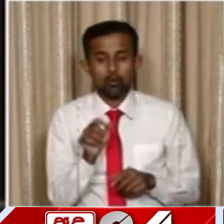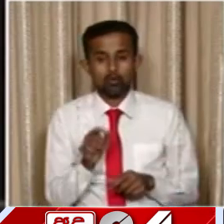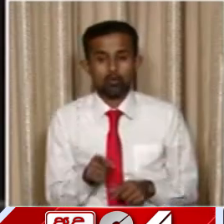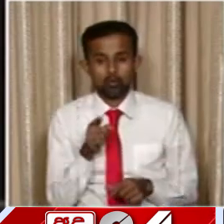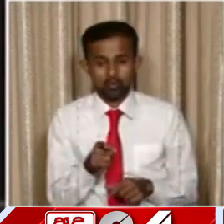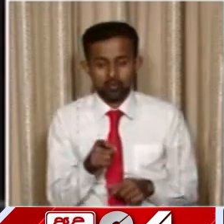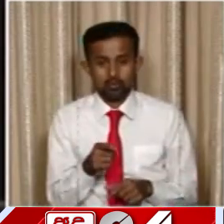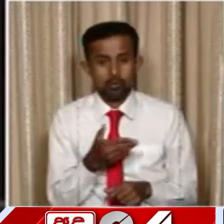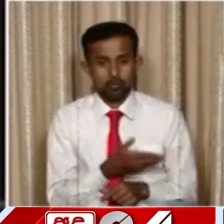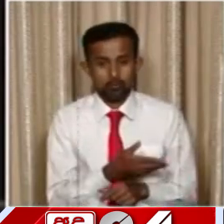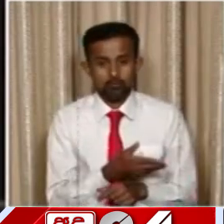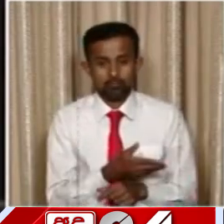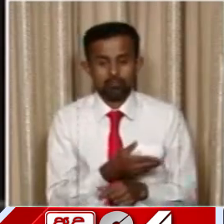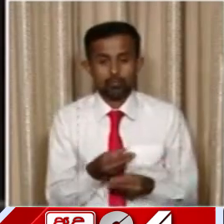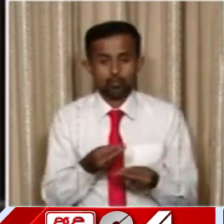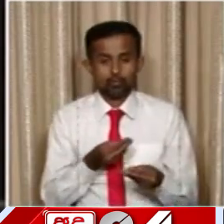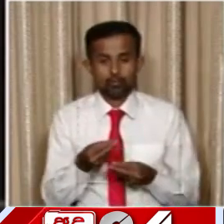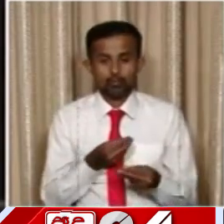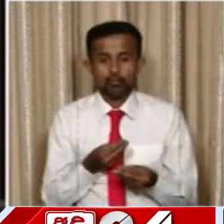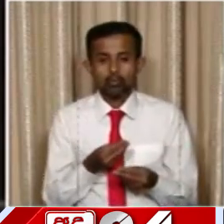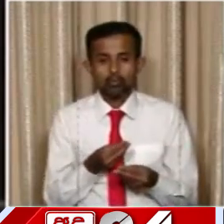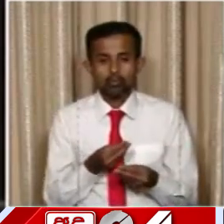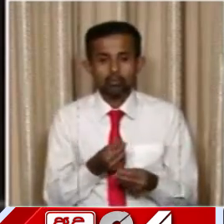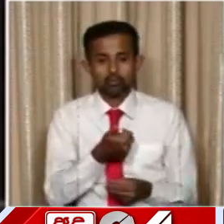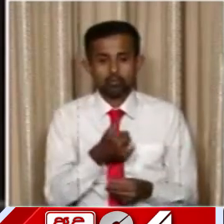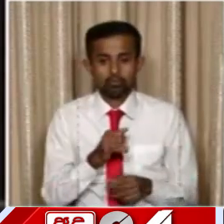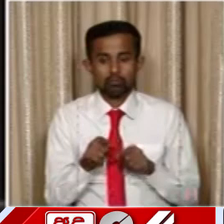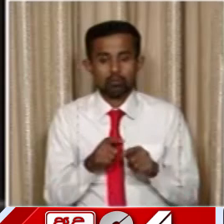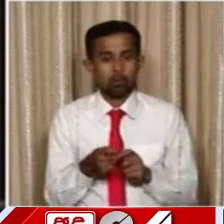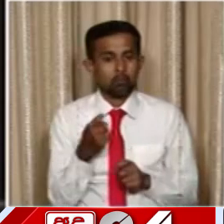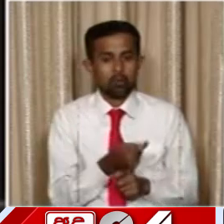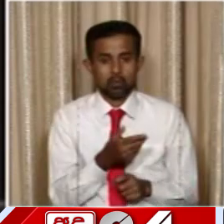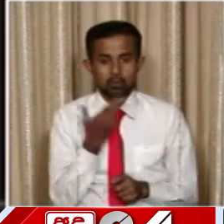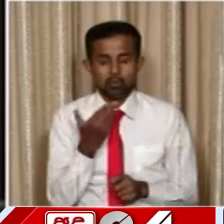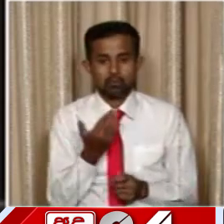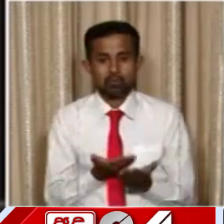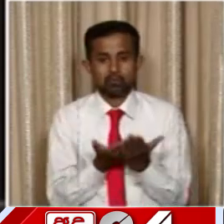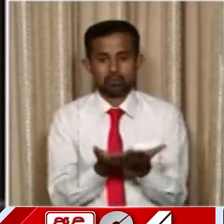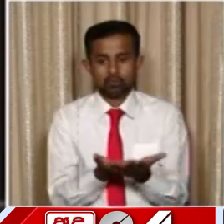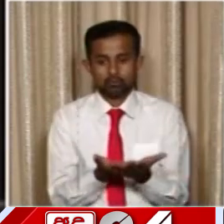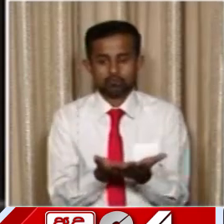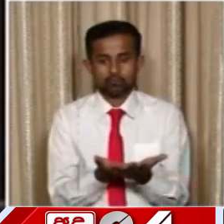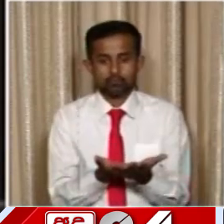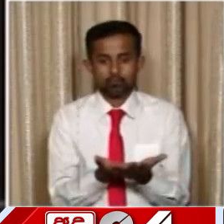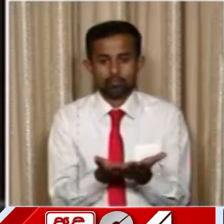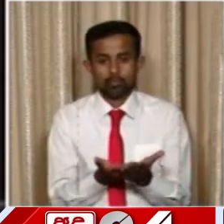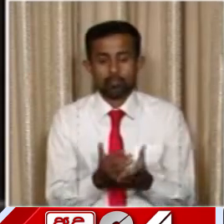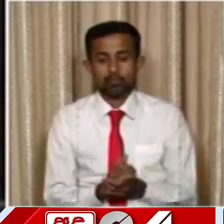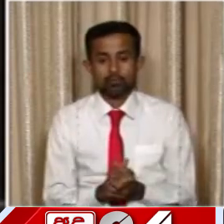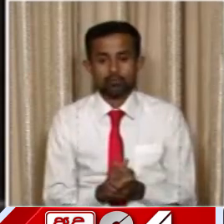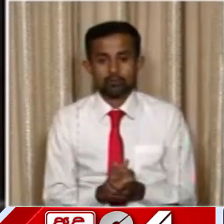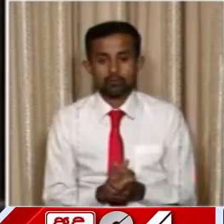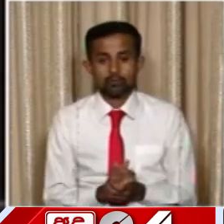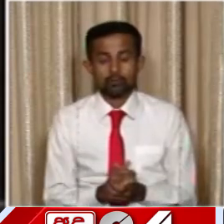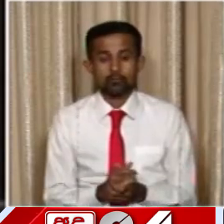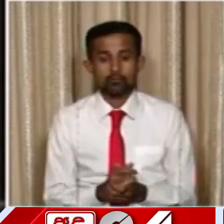ට්‍රාන්සැක්ෂන්. ප්‍රොජෙක්ට් එකේ මෙරිට් එක මත ඉම්පෝර්ට් එක්ස්පෝර්ට් කන්ට්‍රෝලර් ජෙනරල්ට අවසරය දෙන්න පුළුවන්. මම මේක සභාගත කරනවා. හැබැයි මෙරිට් එක කෙසේ වෙතත්